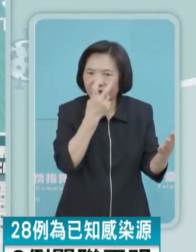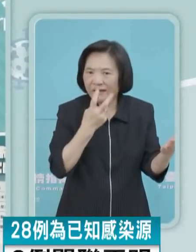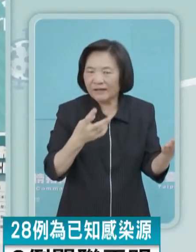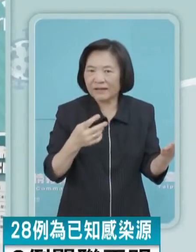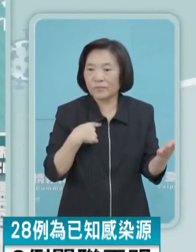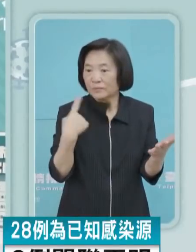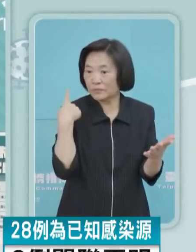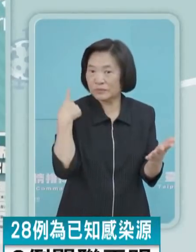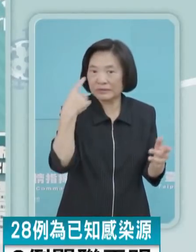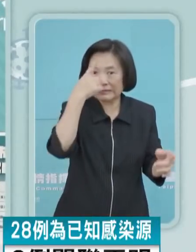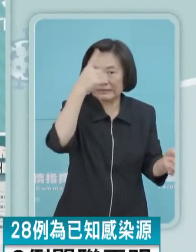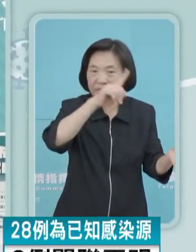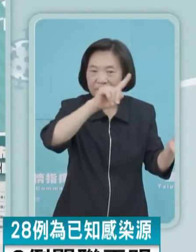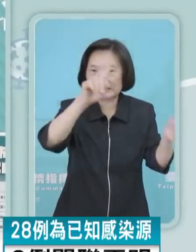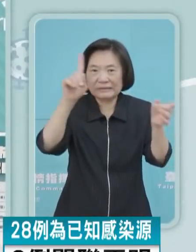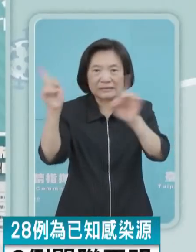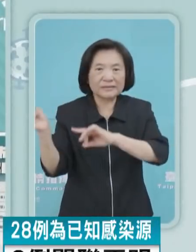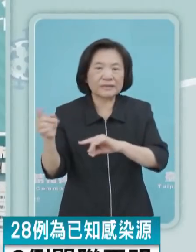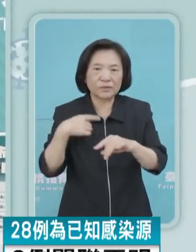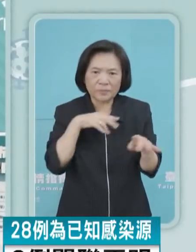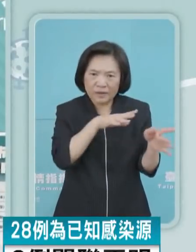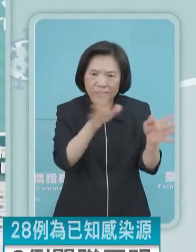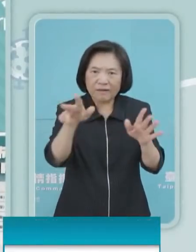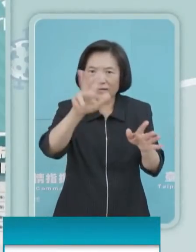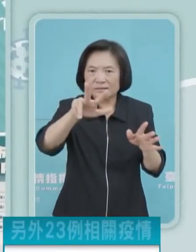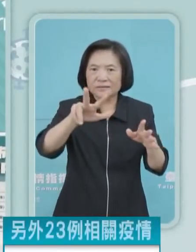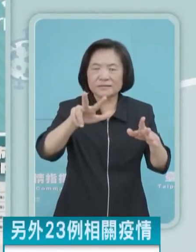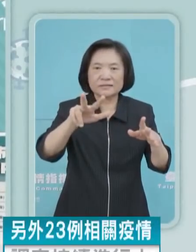实我们昨天一天当中做的